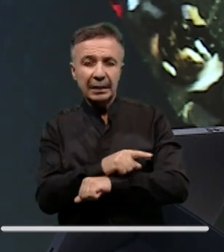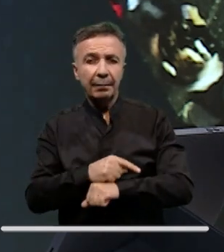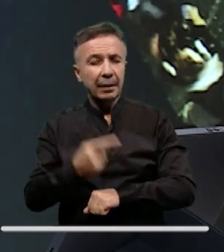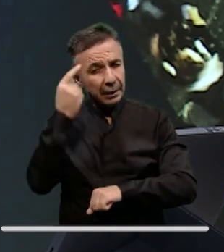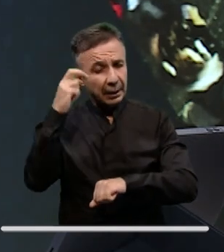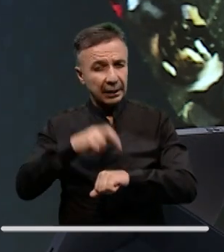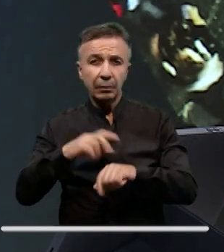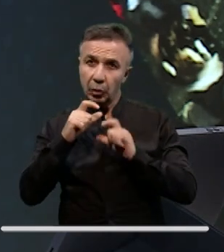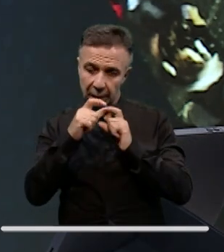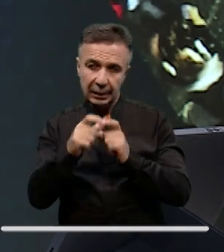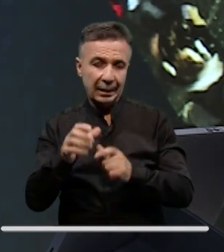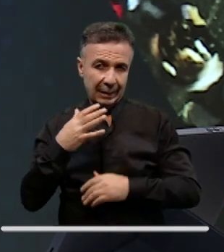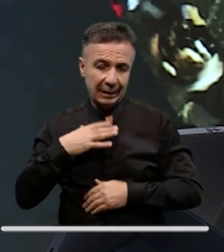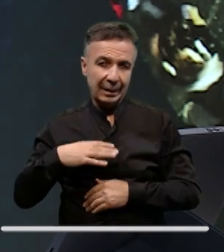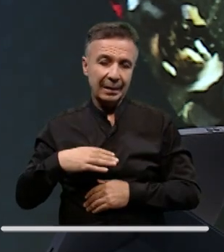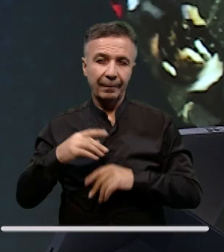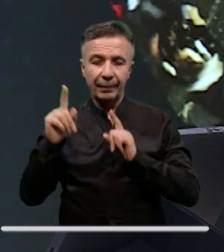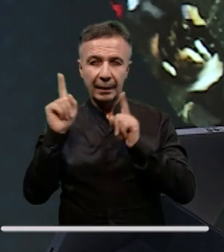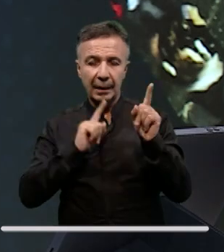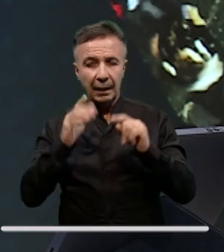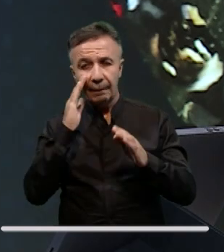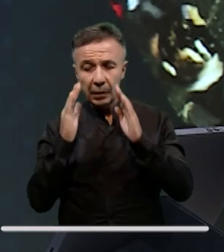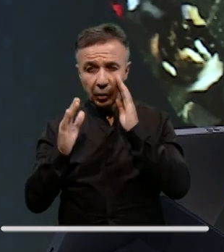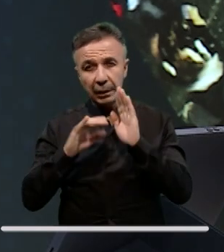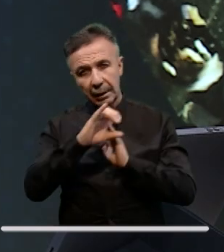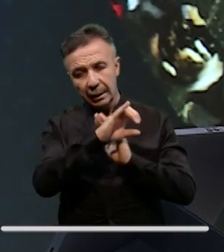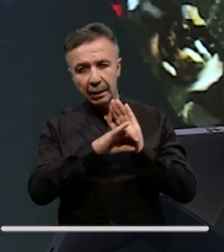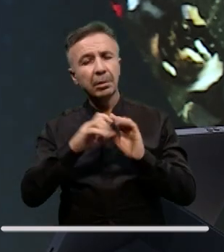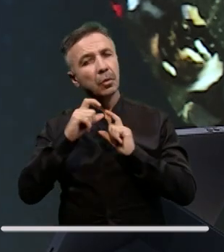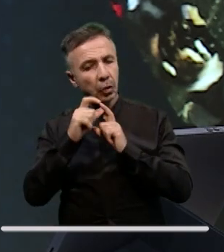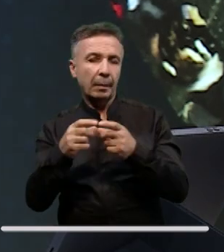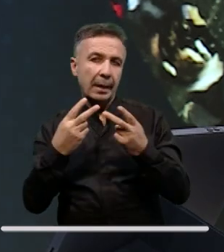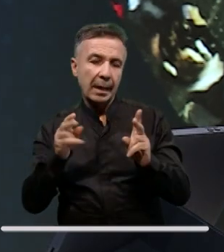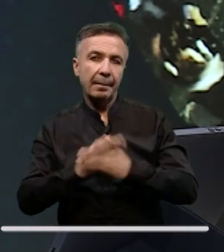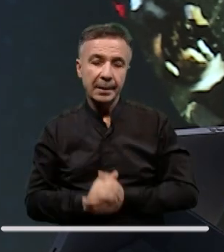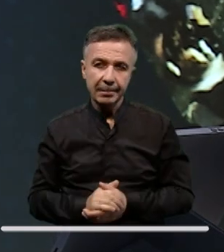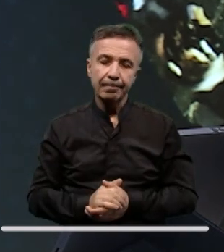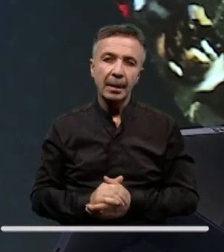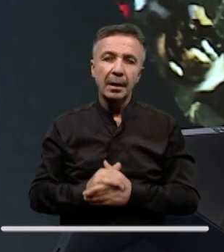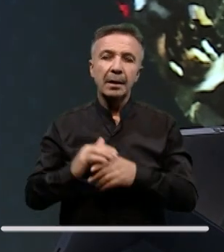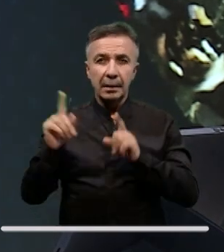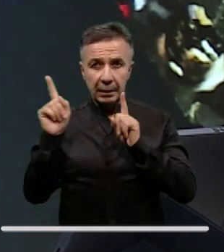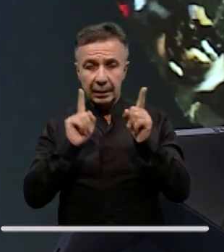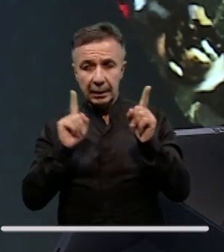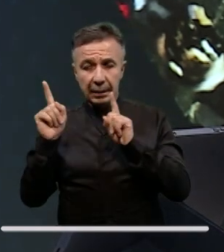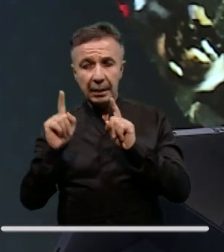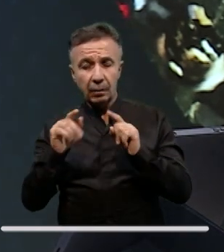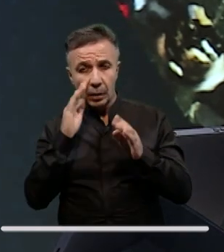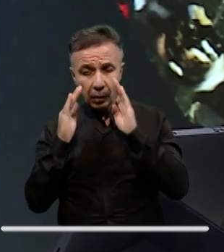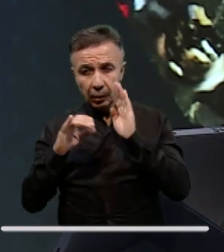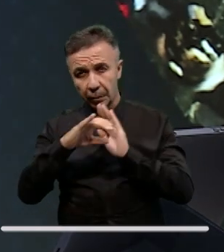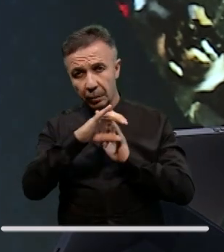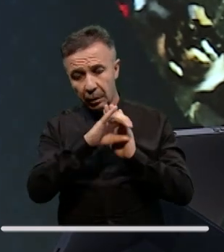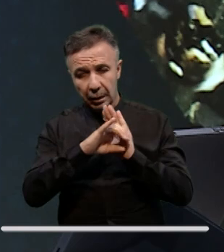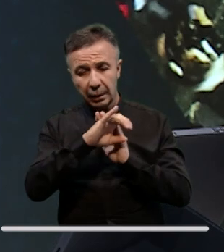iletmek isterseniz eğer sosyal medya hesaplarımızı daha aktif şekilde kullanabilirsiniz sosyal medya hesaplarımız da aynı zamanda programımızda daha